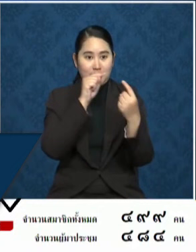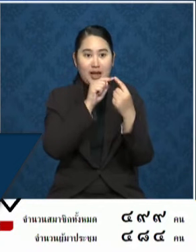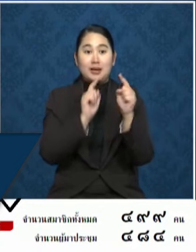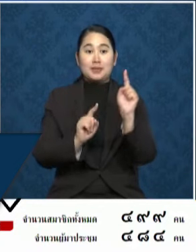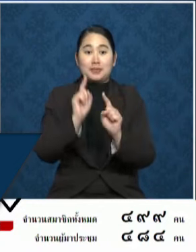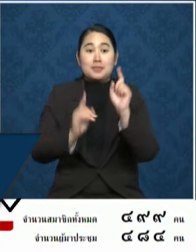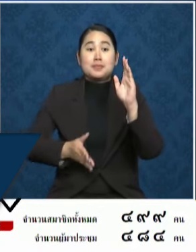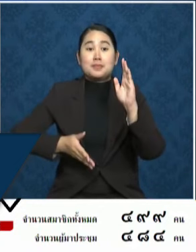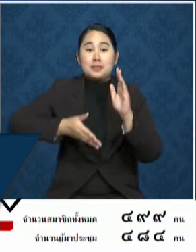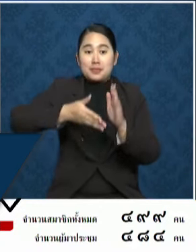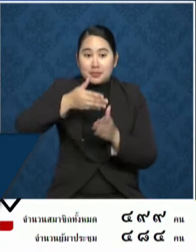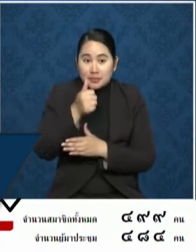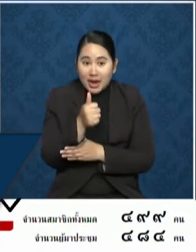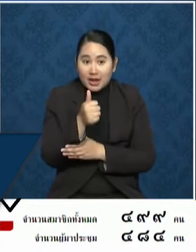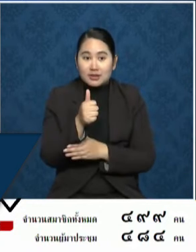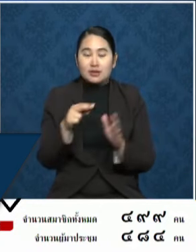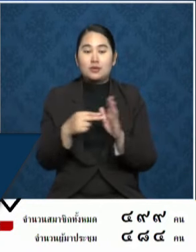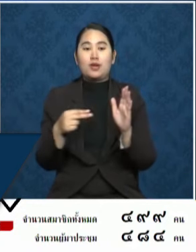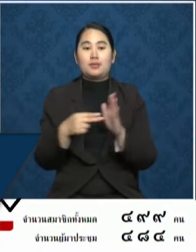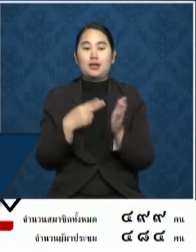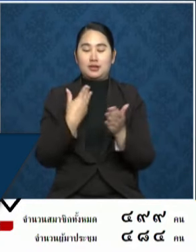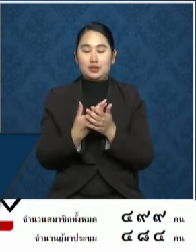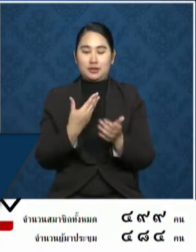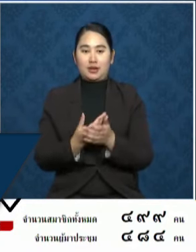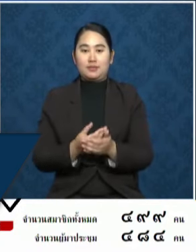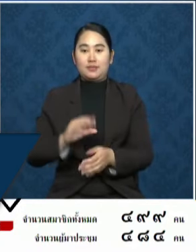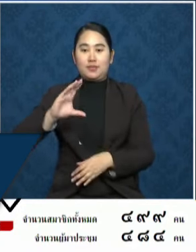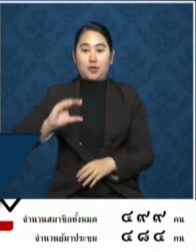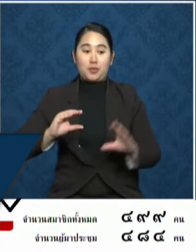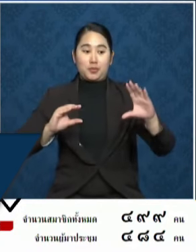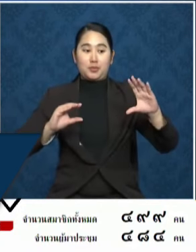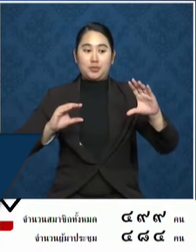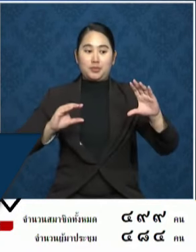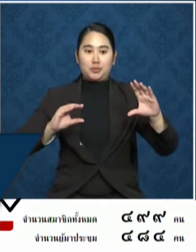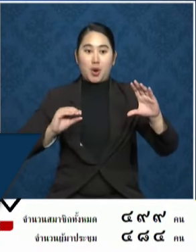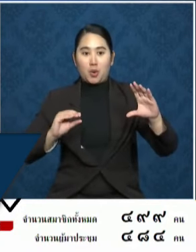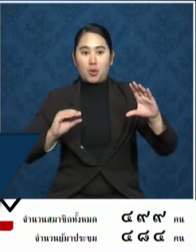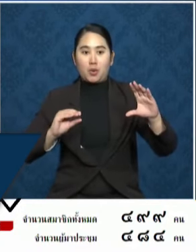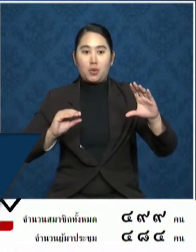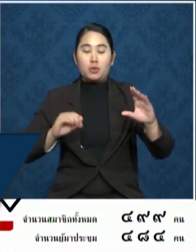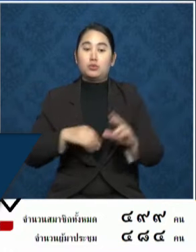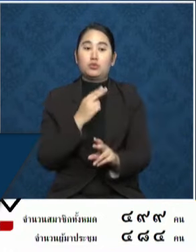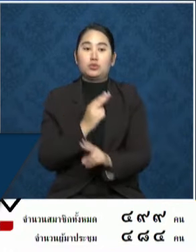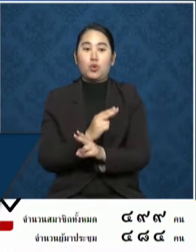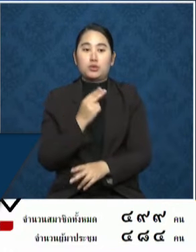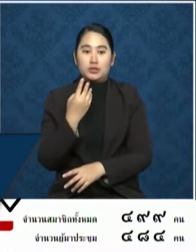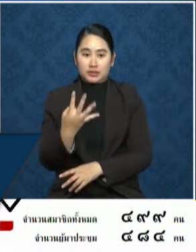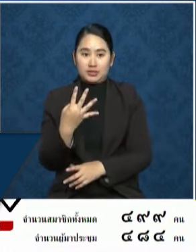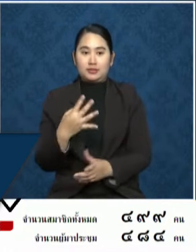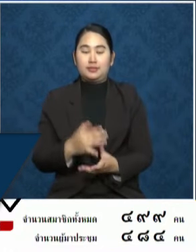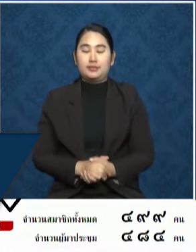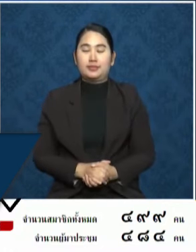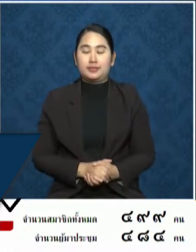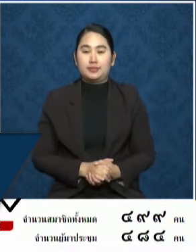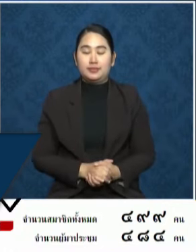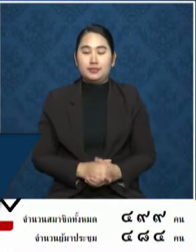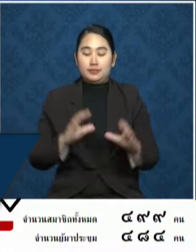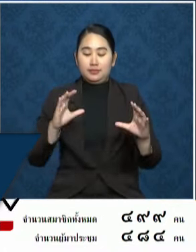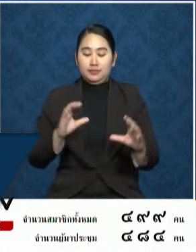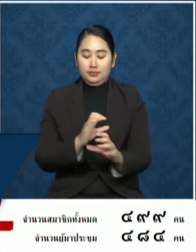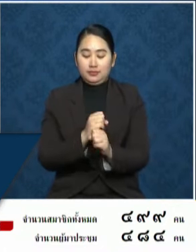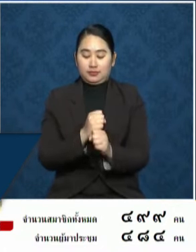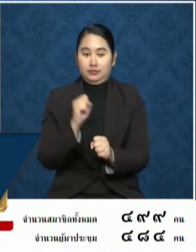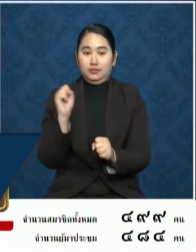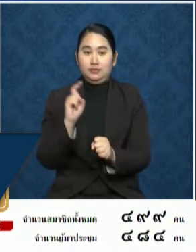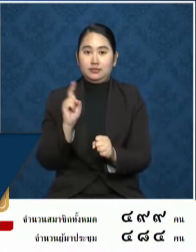จริงนั่นเท่ากับว่าใช้เงินน้อยกว่าชนประทานถึง 4เท่าตัวครับโดยสรุปนะครับสำหรับ